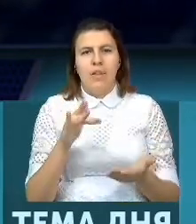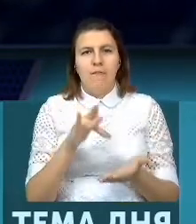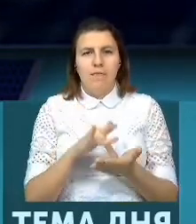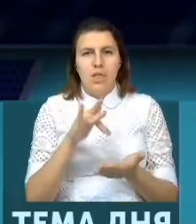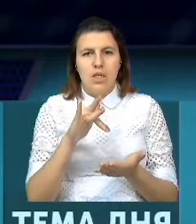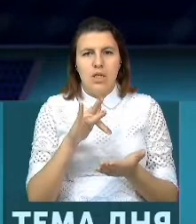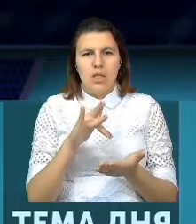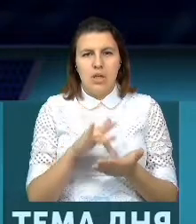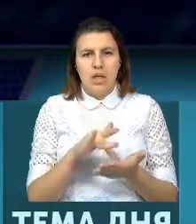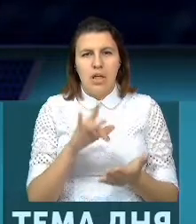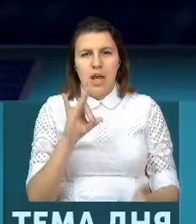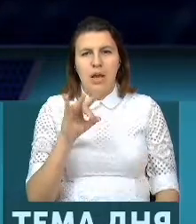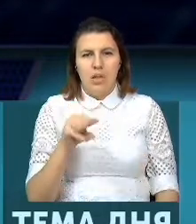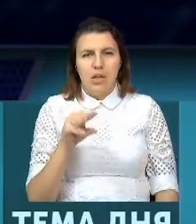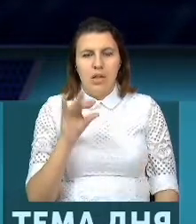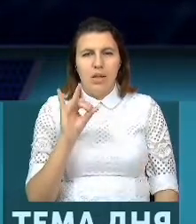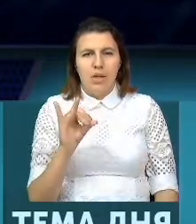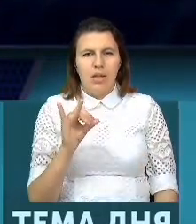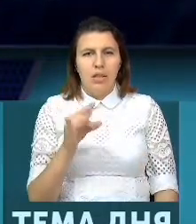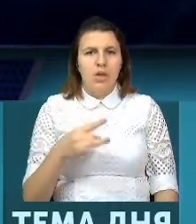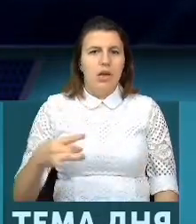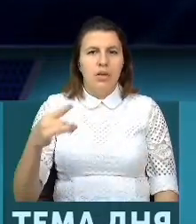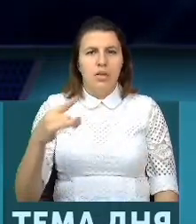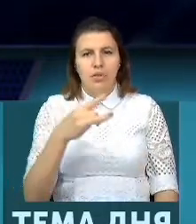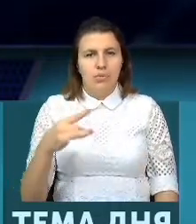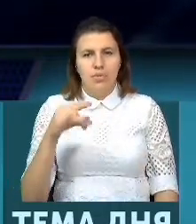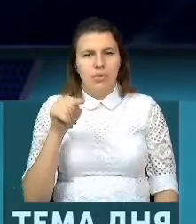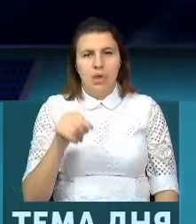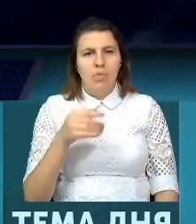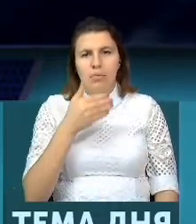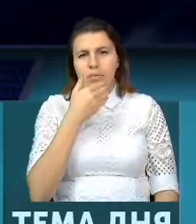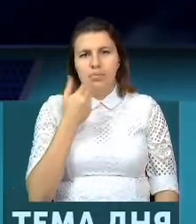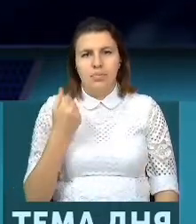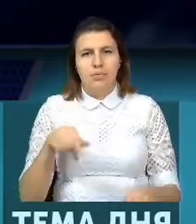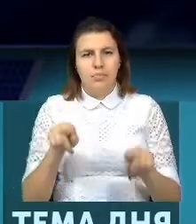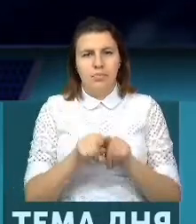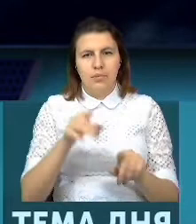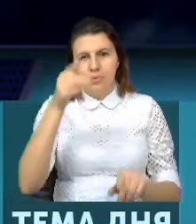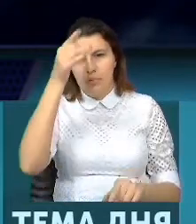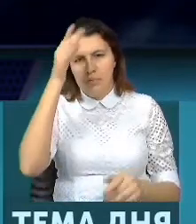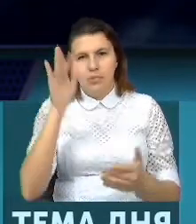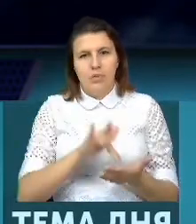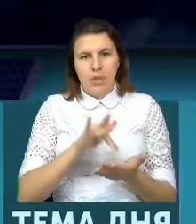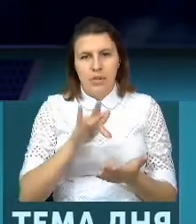на РТИ, довольно большой район, там нет такого вот культурного центра.